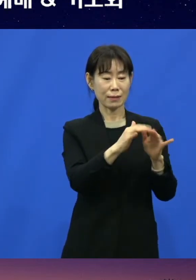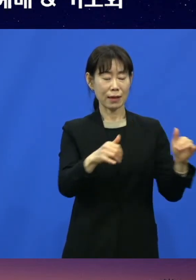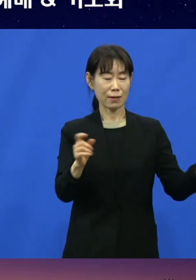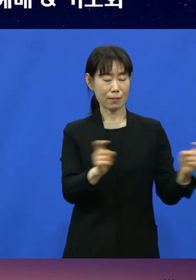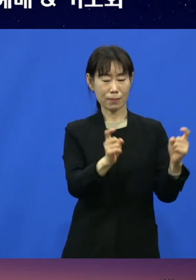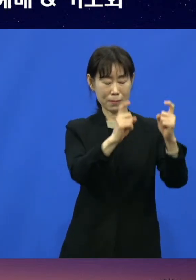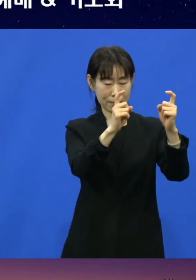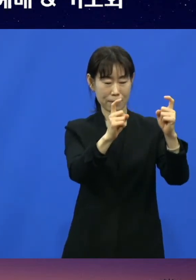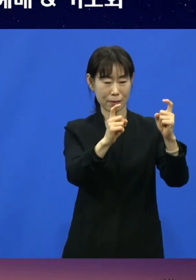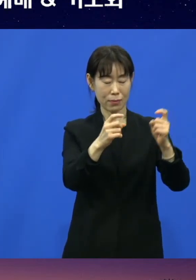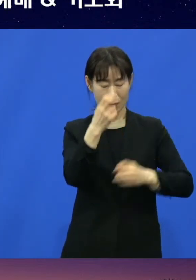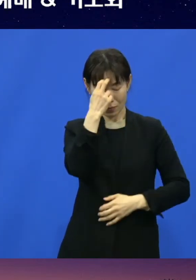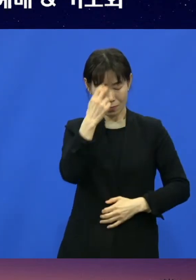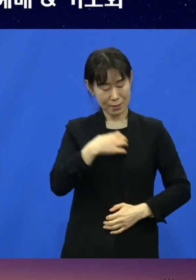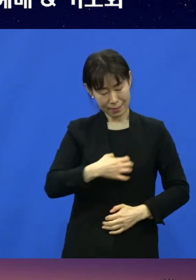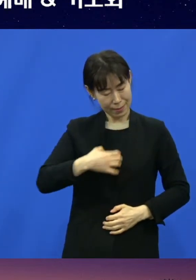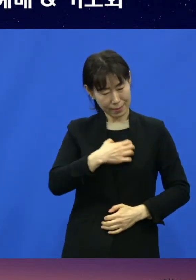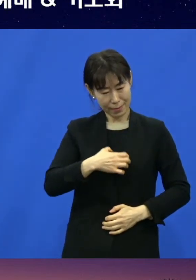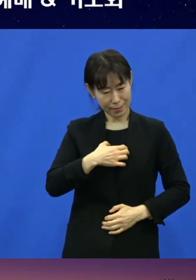말이에요.